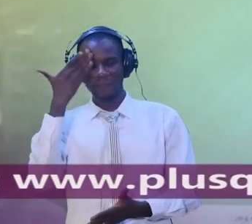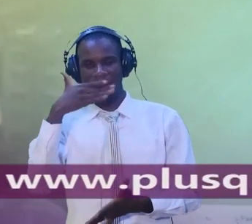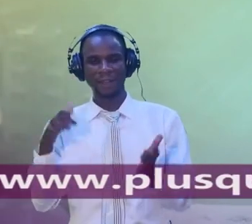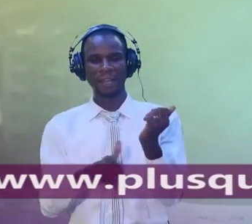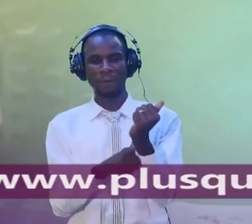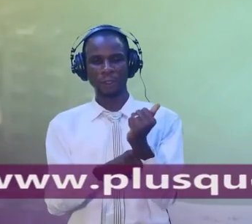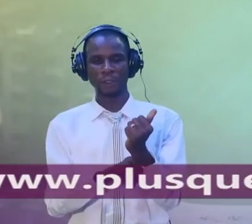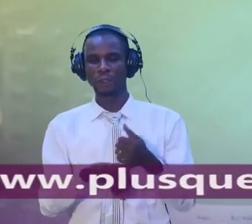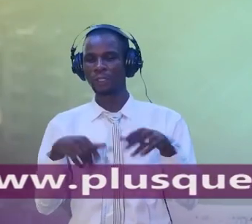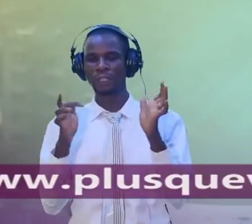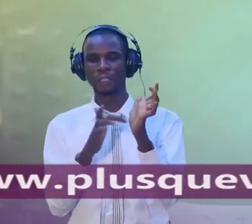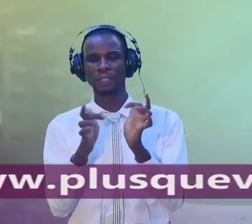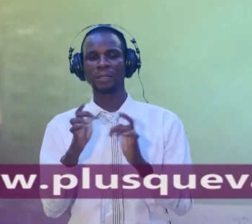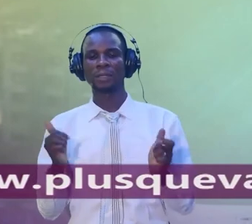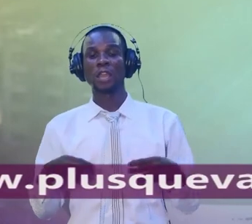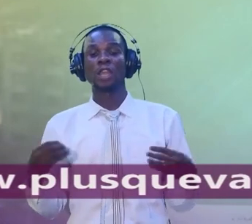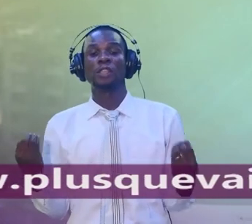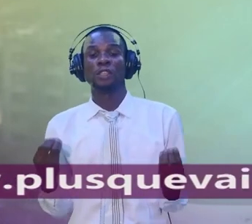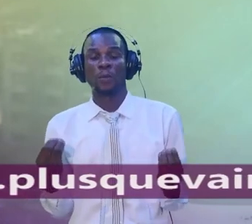ya mapepo na ya mashetani